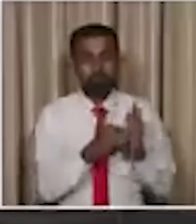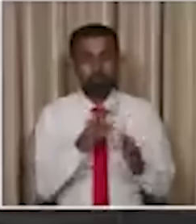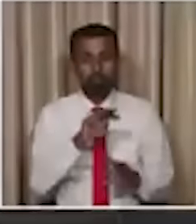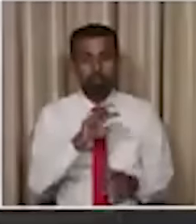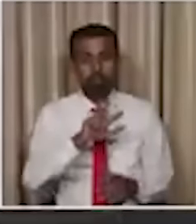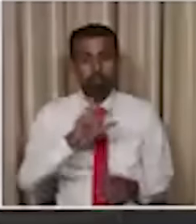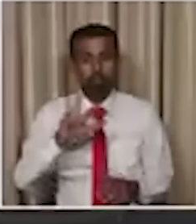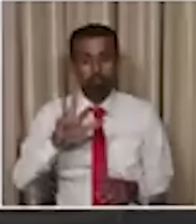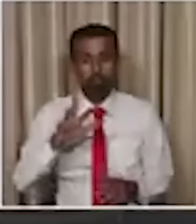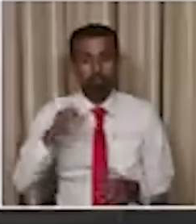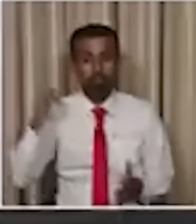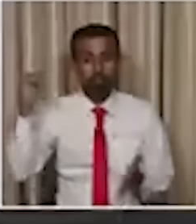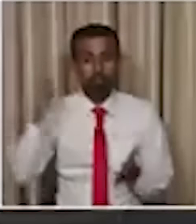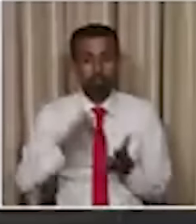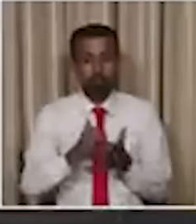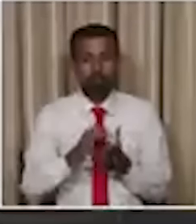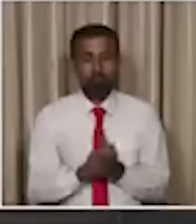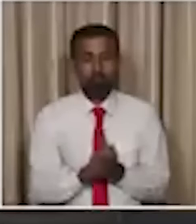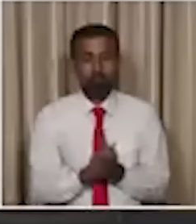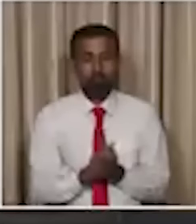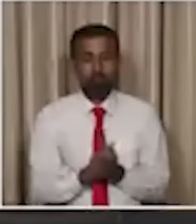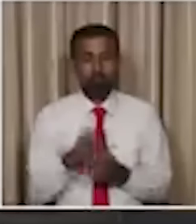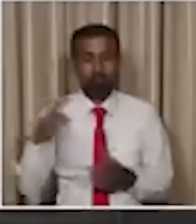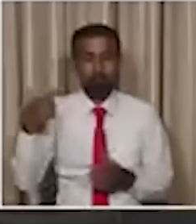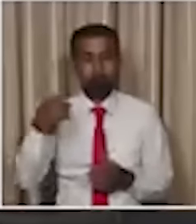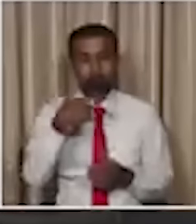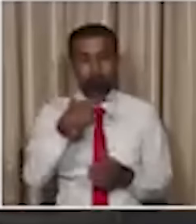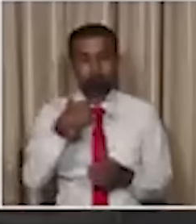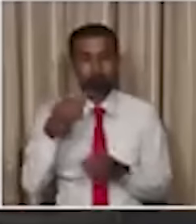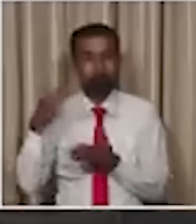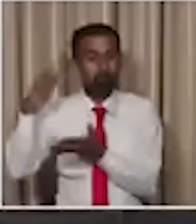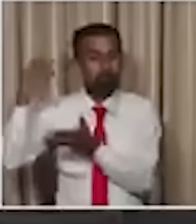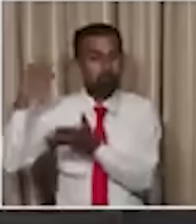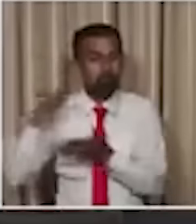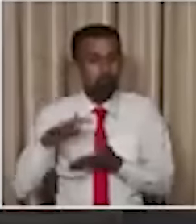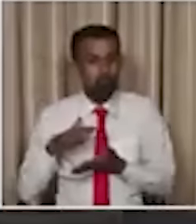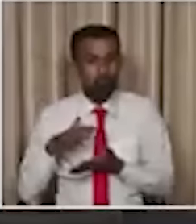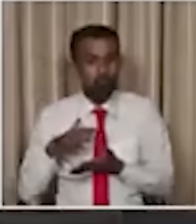CZ 3059 දන්න ගුවන් යානයෙන් එම මසුන් මෙරටට ආනයනය කර